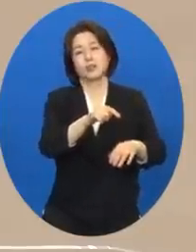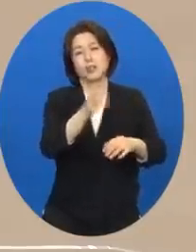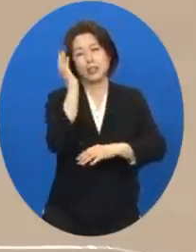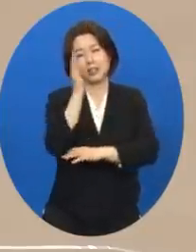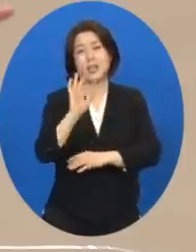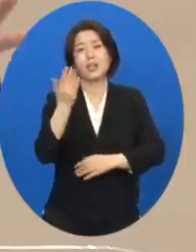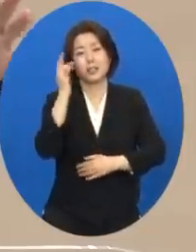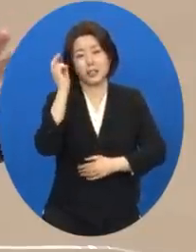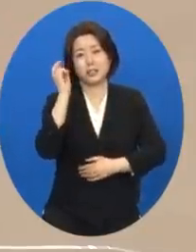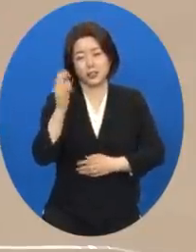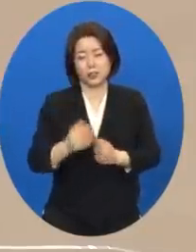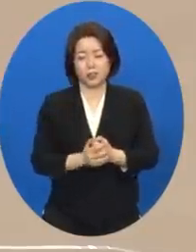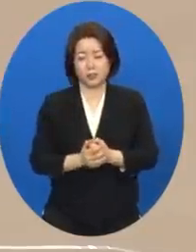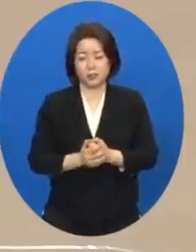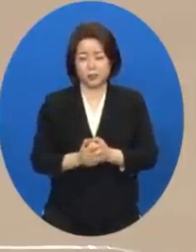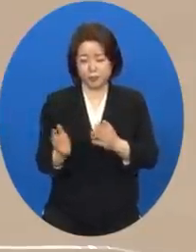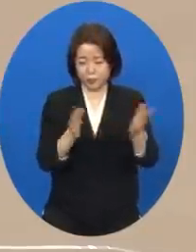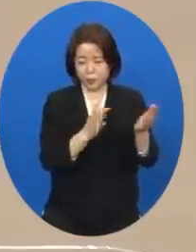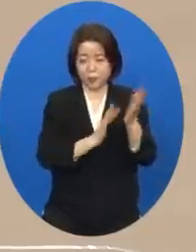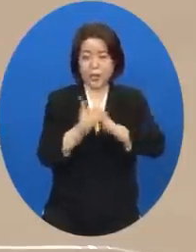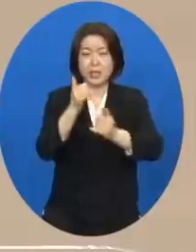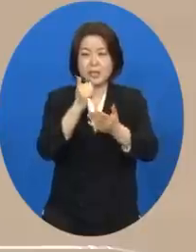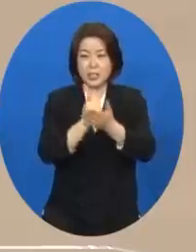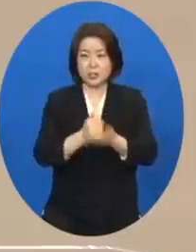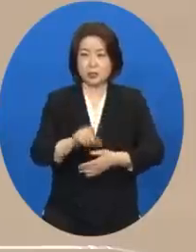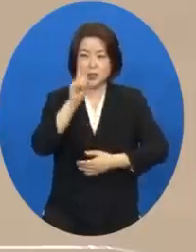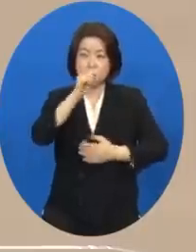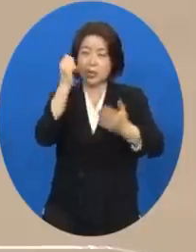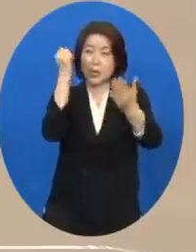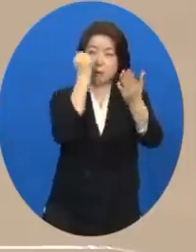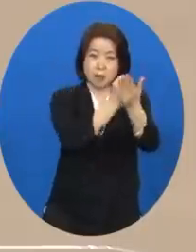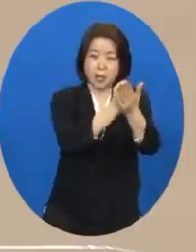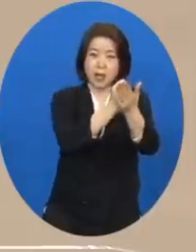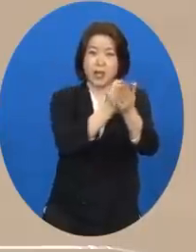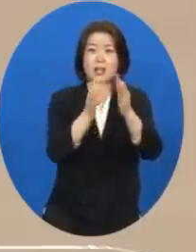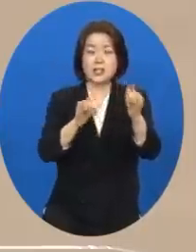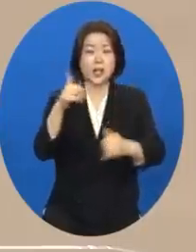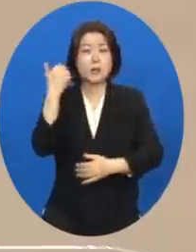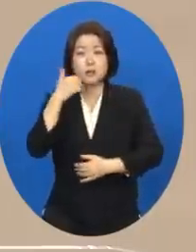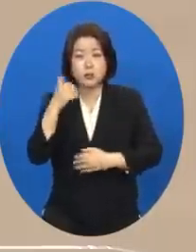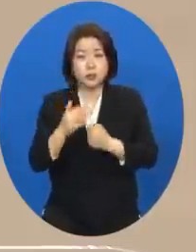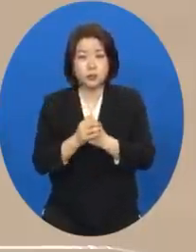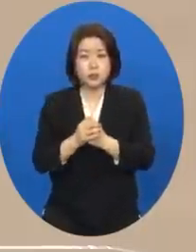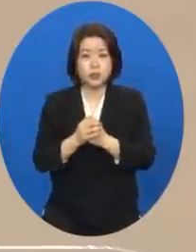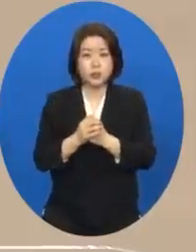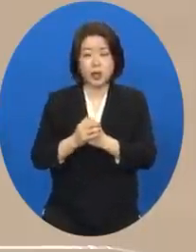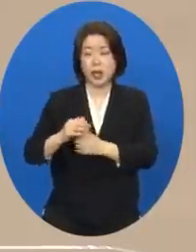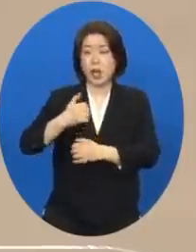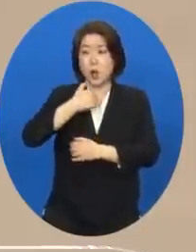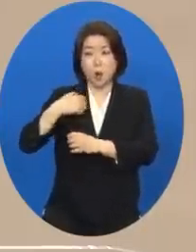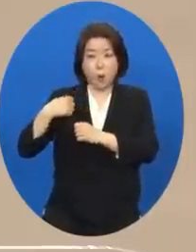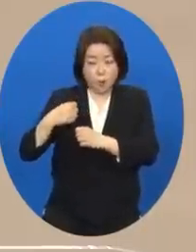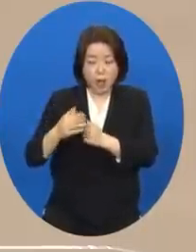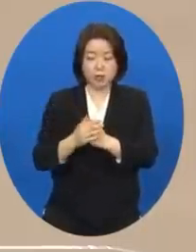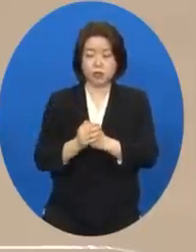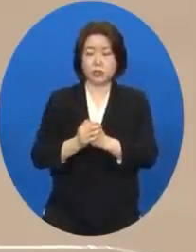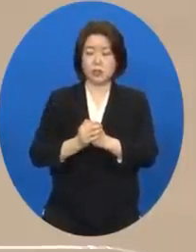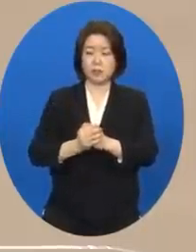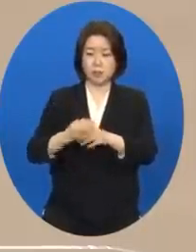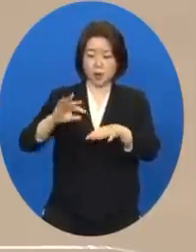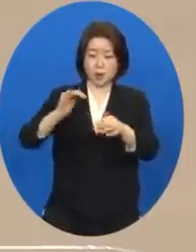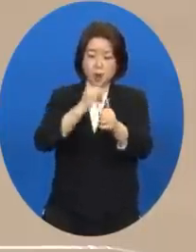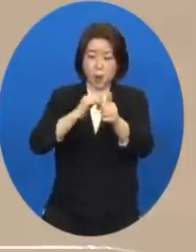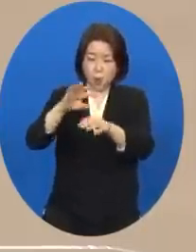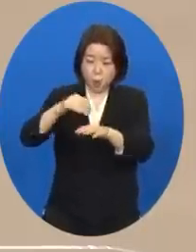예수님을 십자가에 못 박아 죽인 장본인이 빌라도 나 헤르 왕이나 대체 사장의 아니거든요 저와